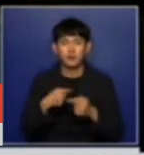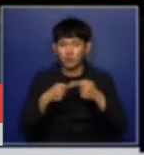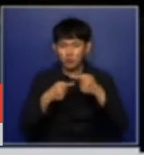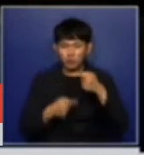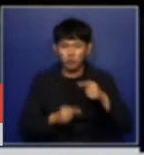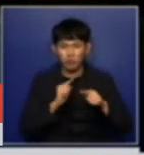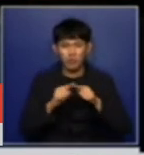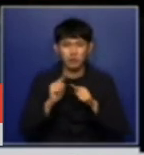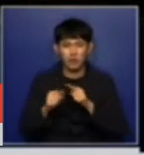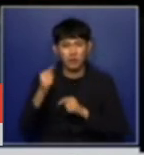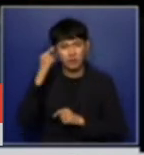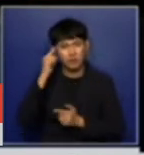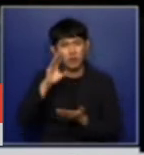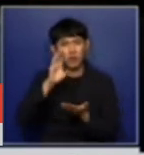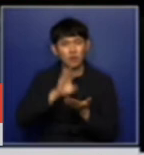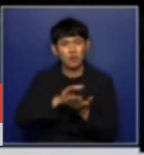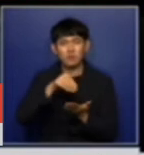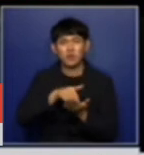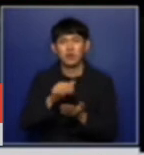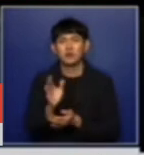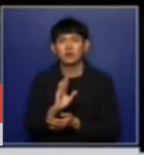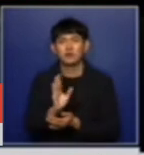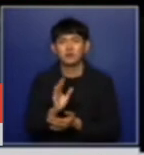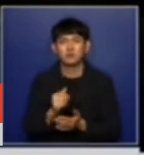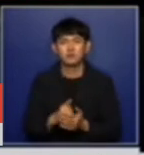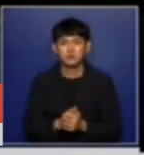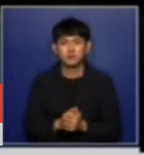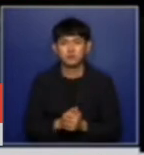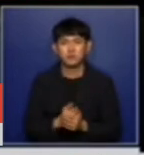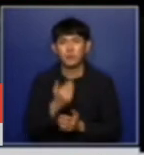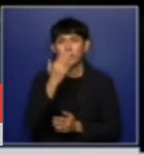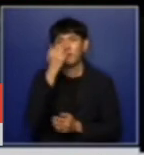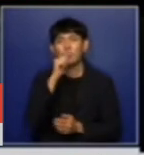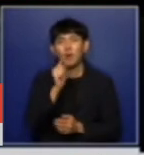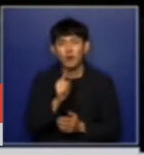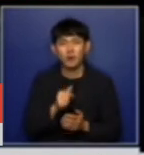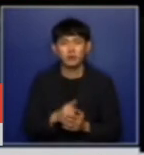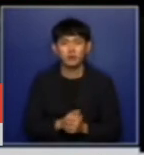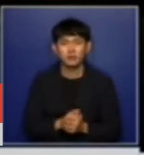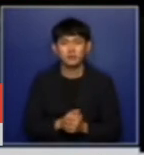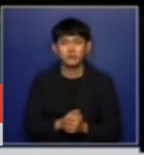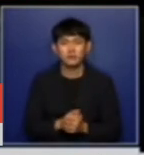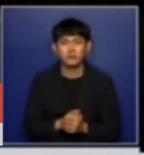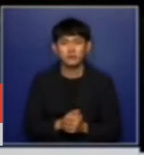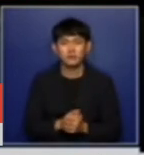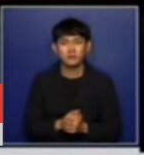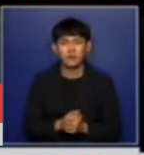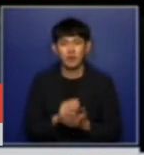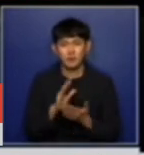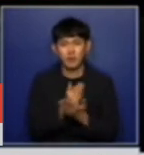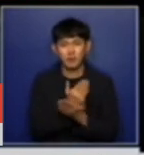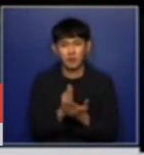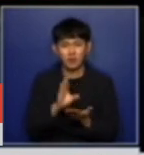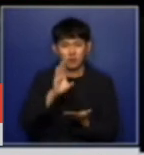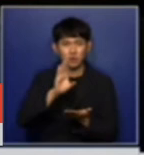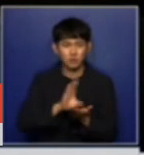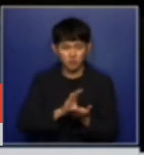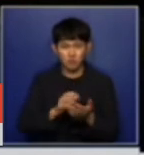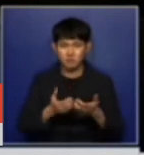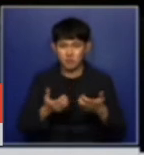ไม่สมควรจะอยู่ในงบกลางเลยนะครับเพราะมันสามารถที่จะแยกไปตั้งในหน่วยรับงบประมาณ